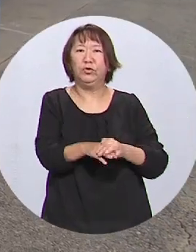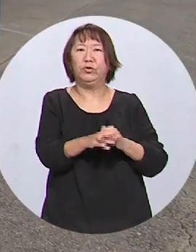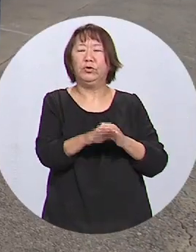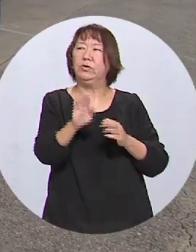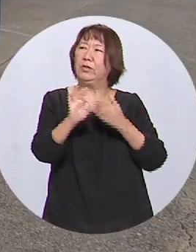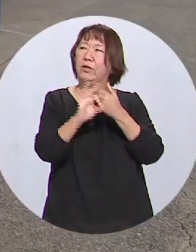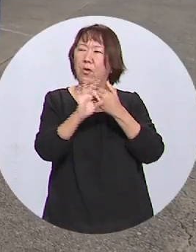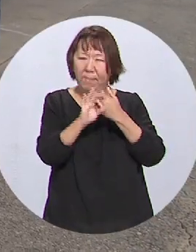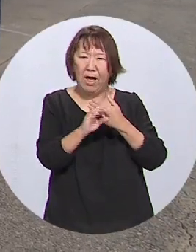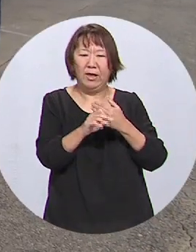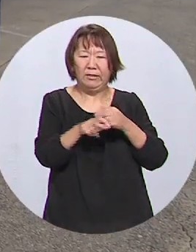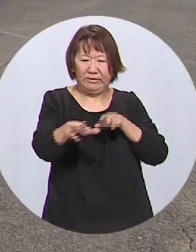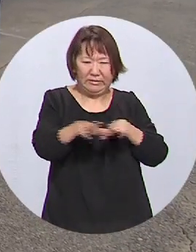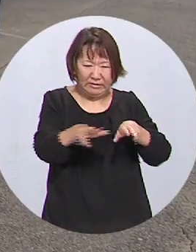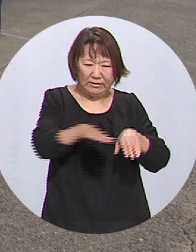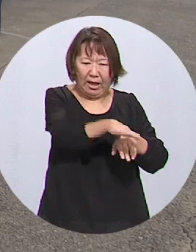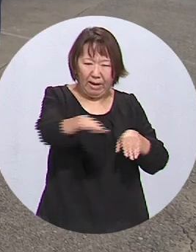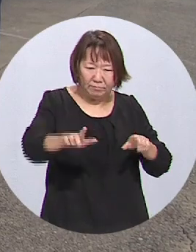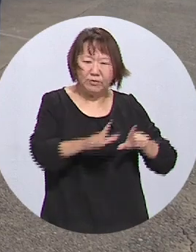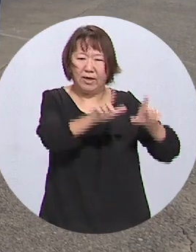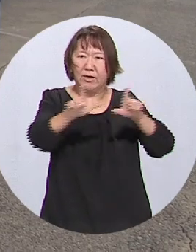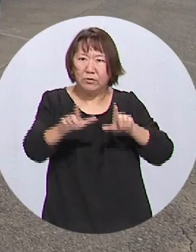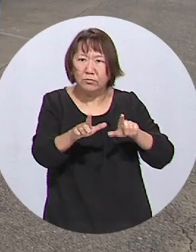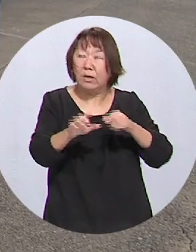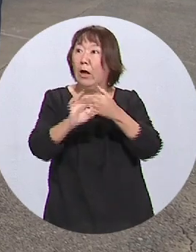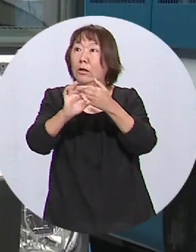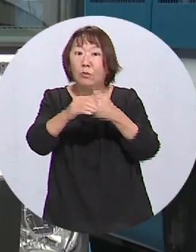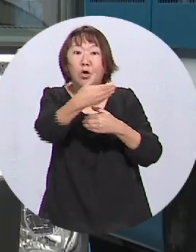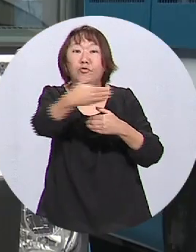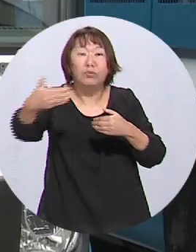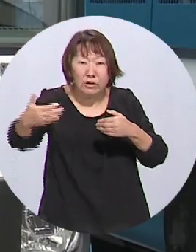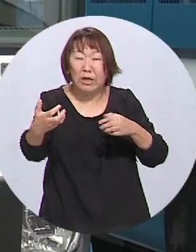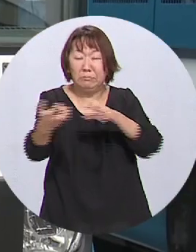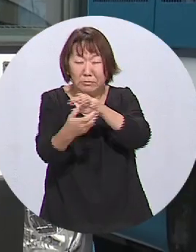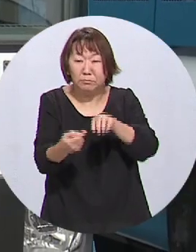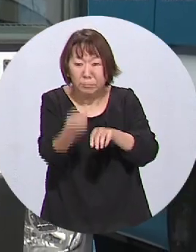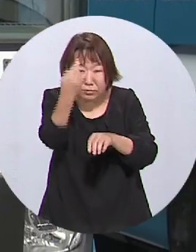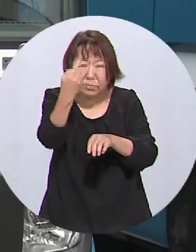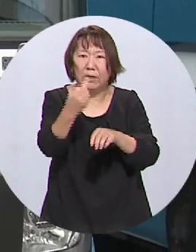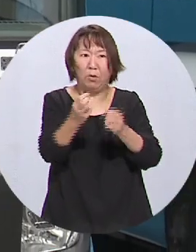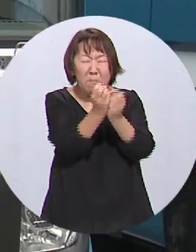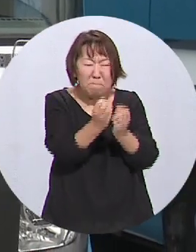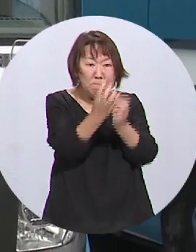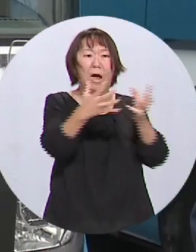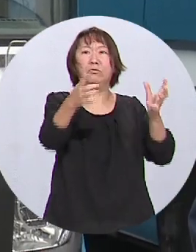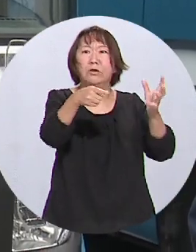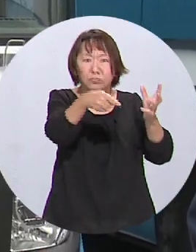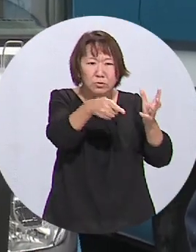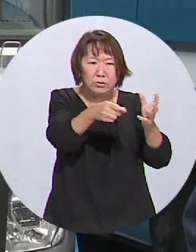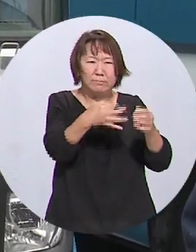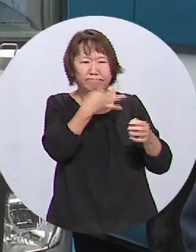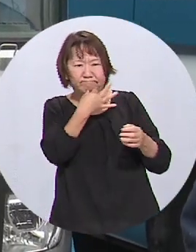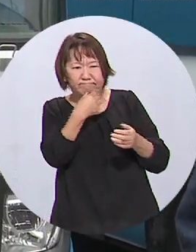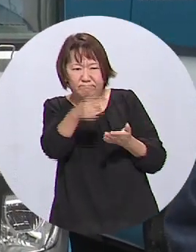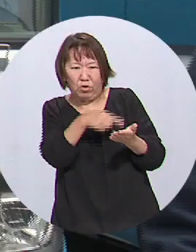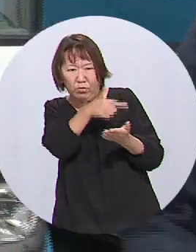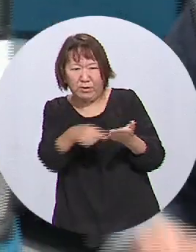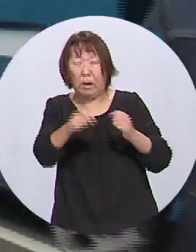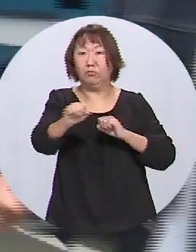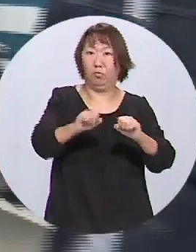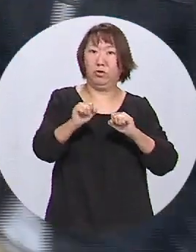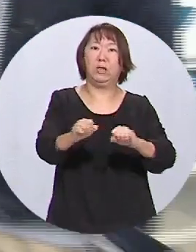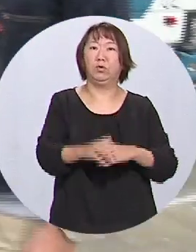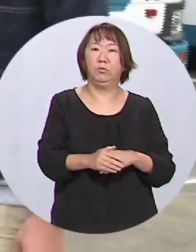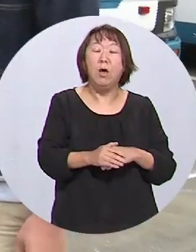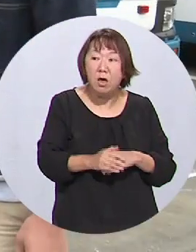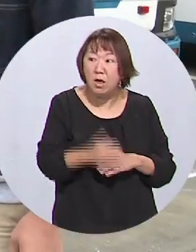などの治安警備活動や、はいはいはい、あと水難救助活動、あとですね、爆発物とかの処理活動も行っている部隊となります。 爆